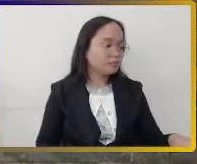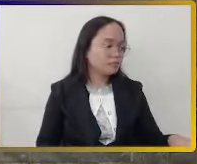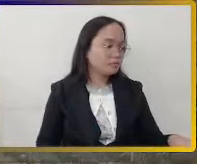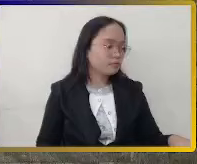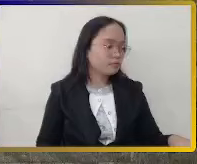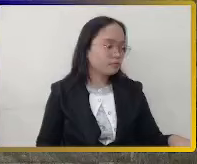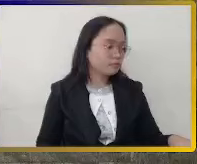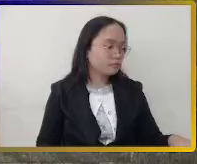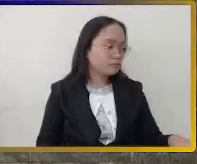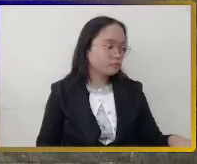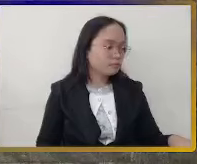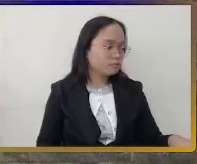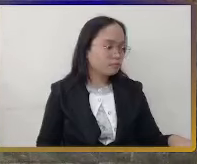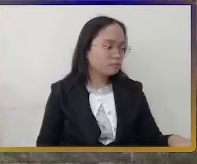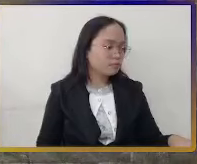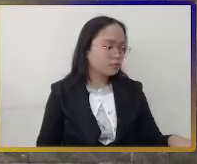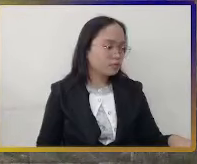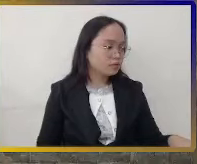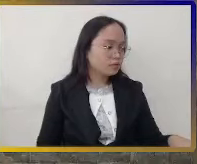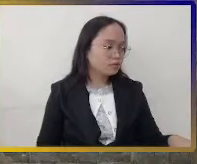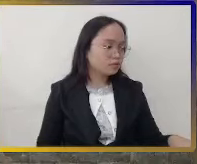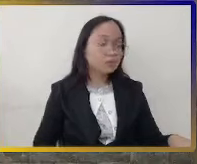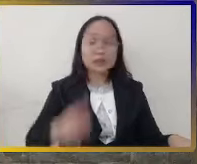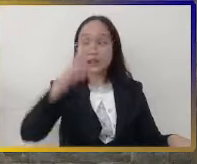Because verse number 6, kapatid,